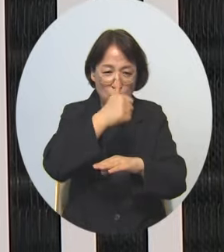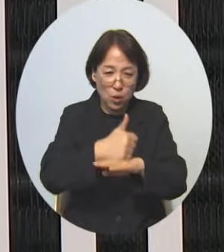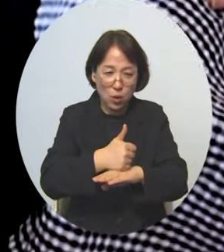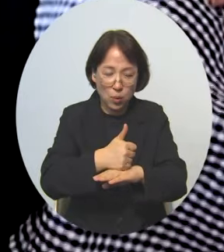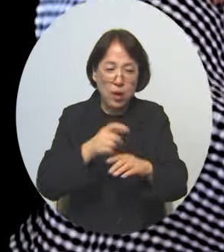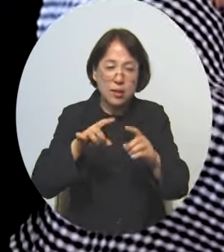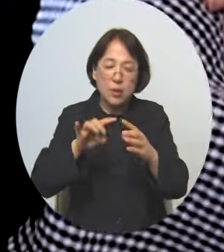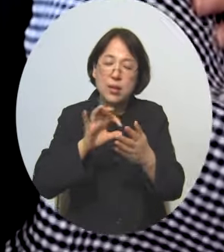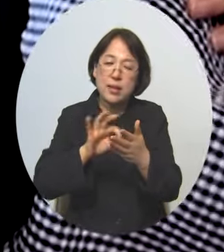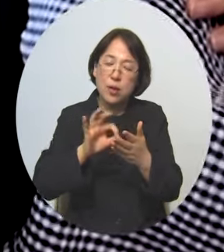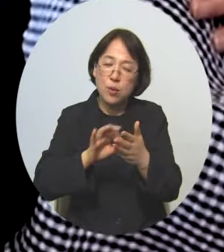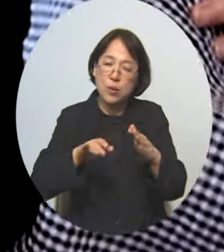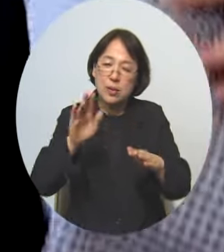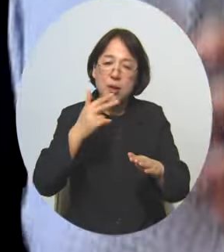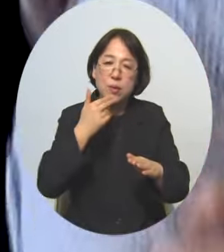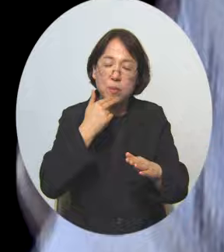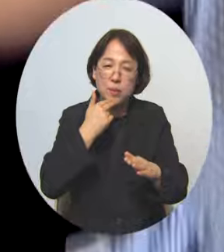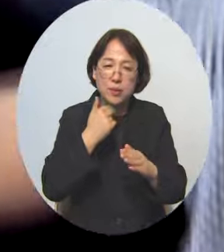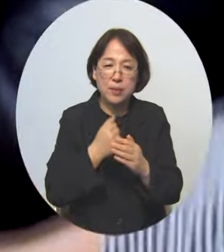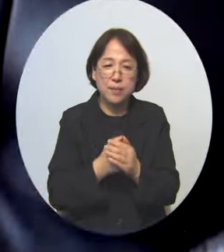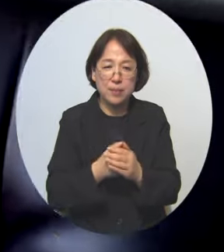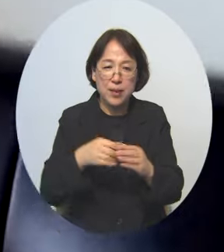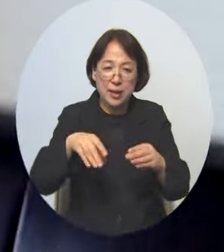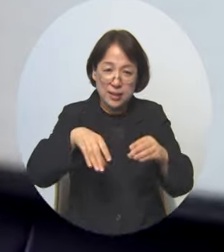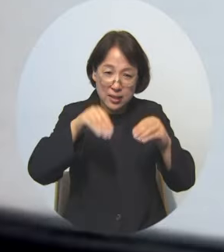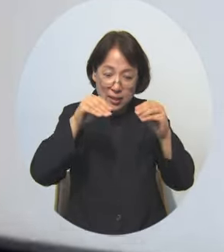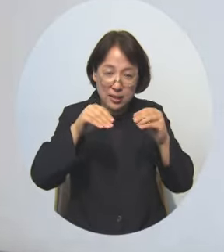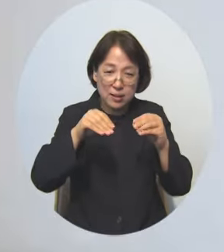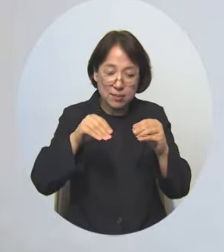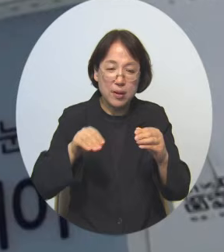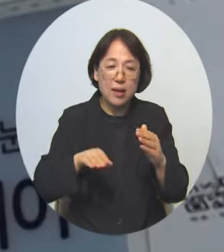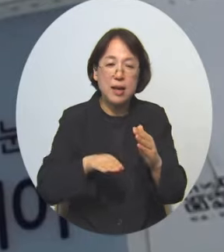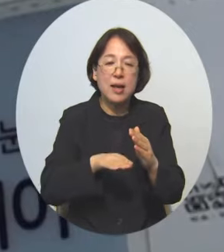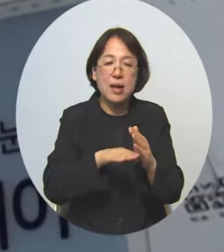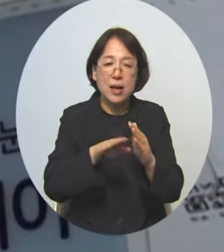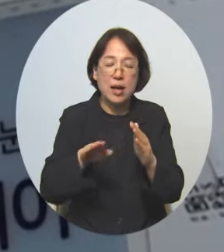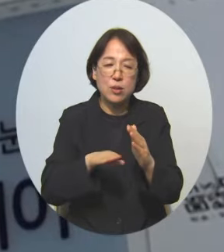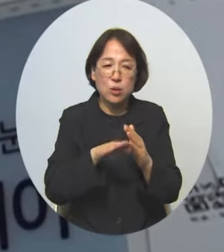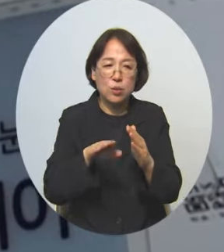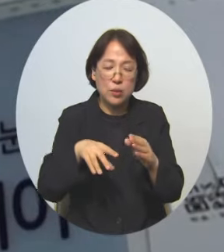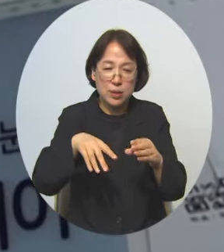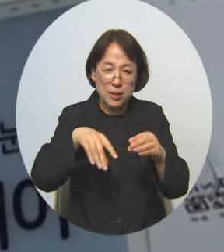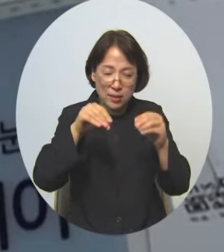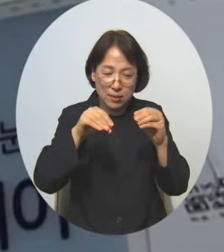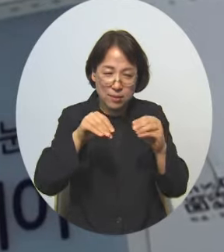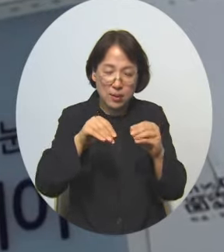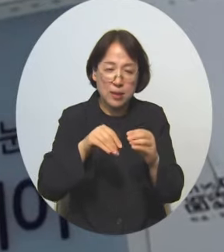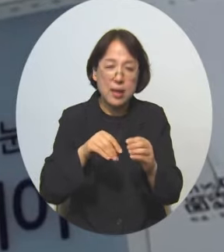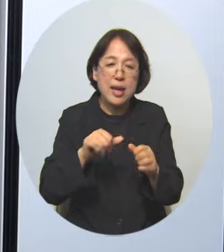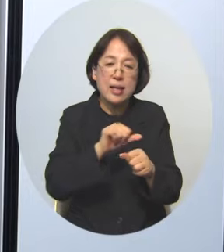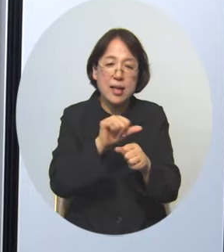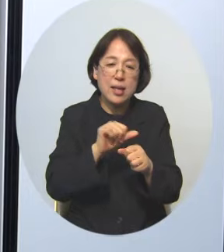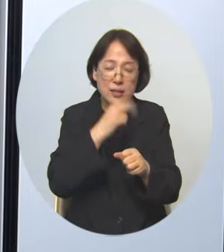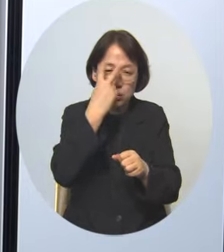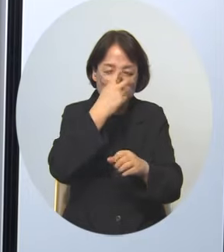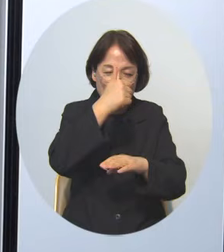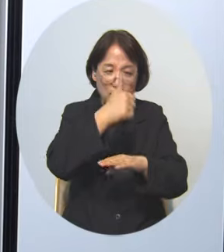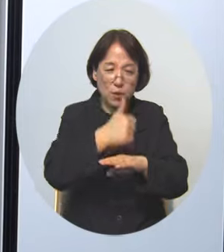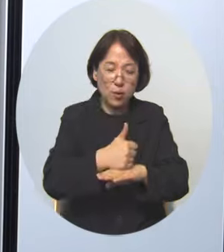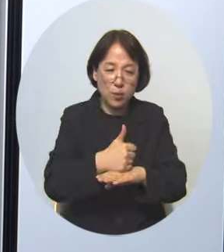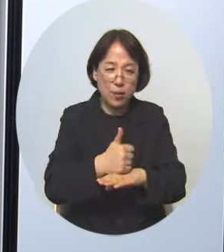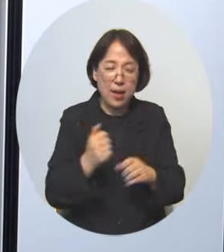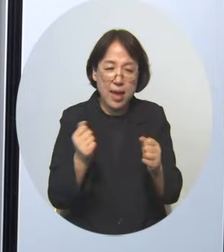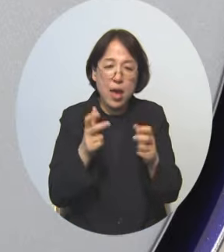없었습니다. 이외에도 에어컨 제습 모드와 가정용 제습기의 실내 습도를 5시간 동안 측정한 결과 에어컨